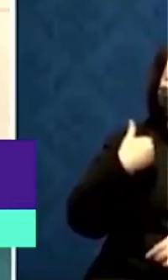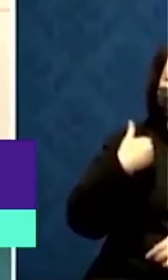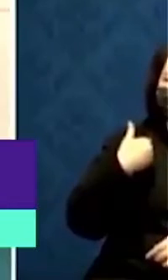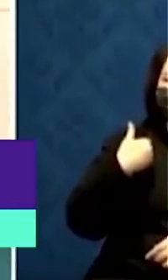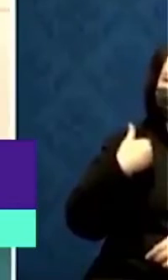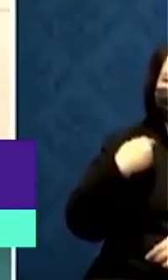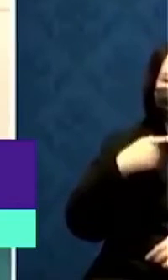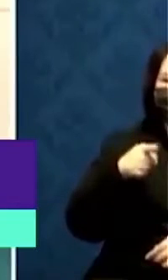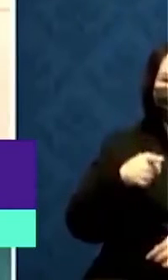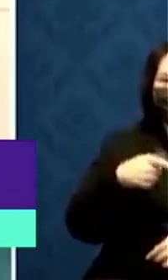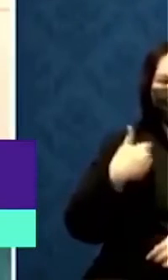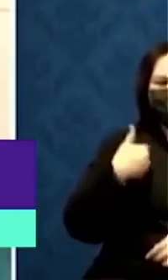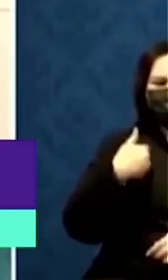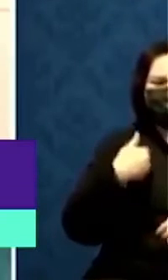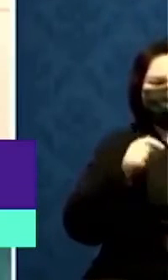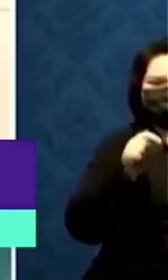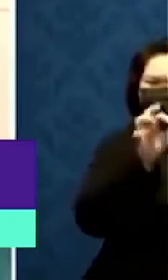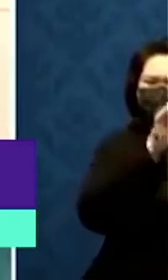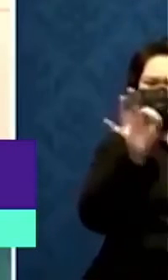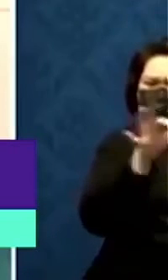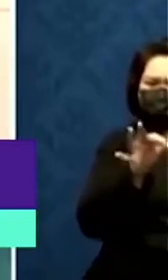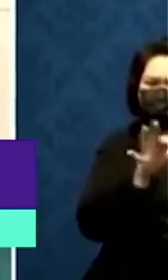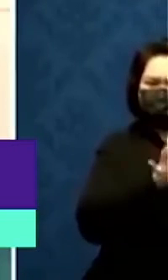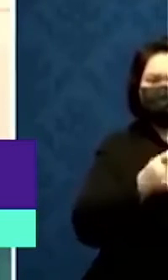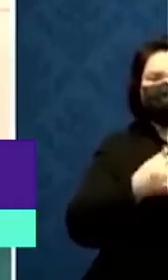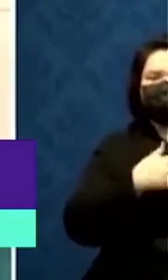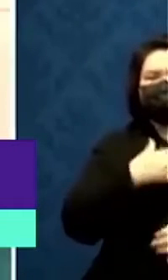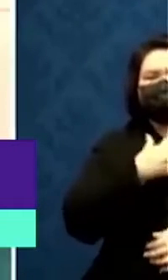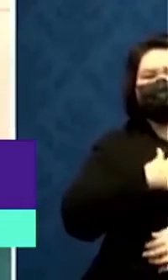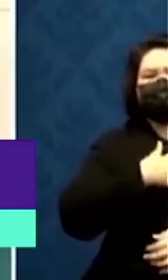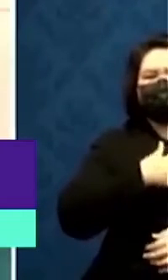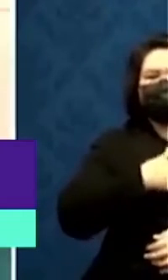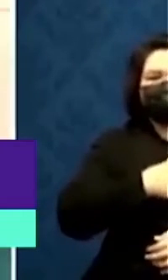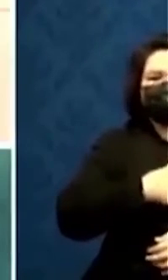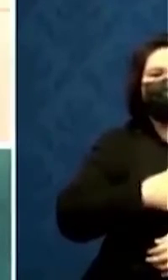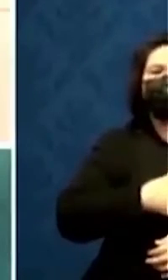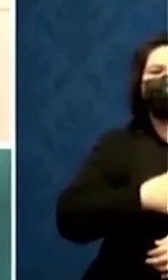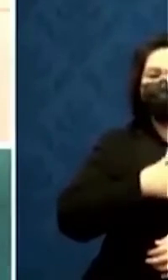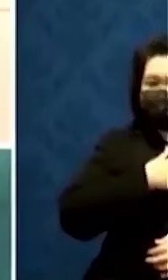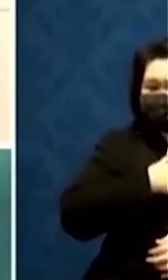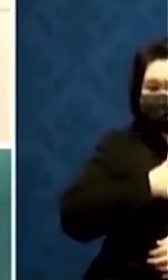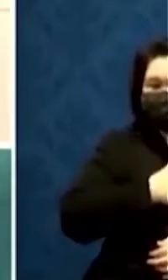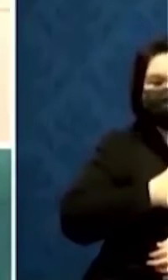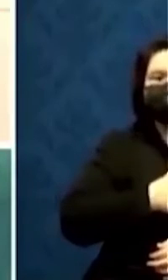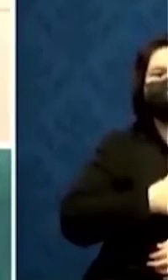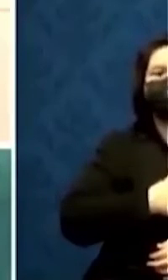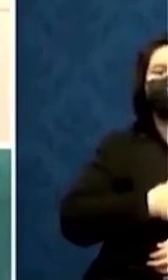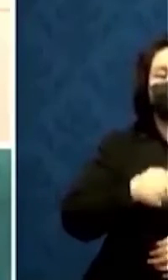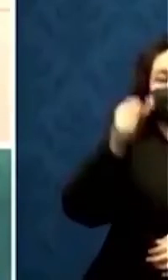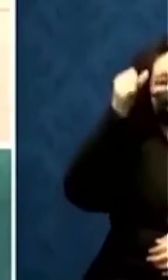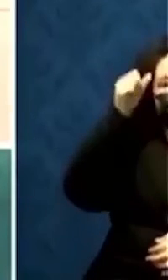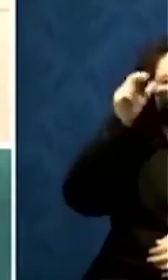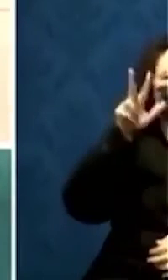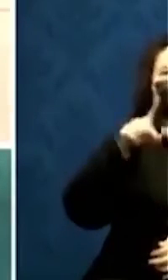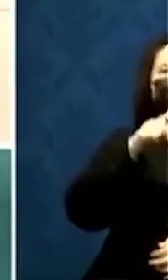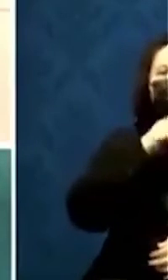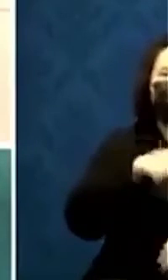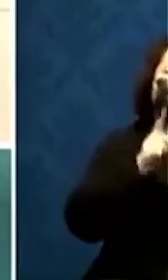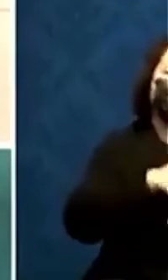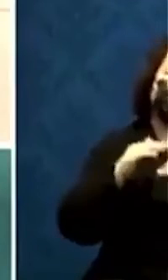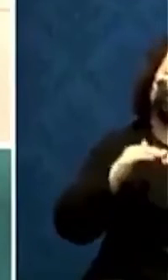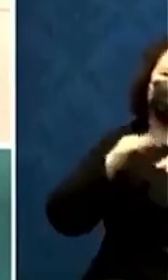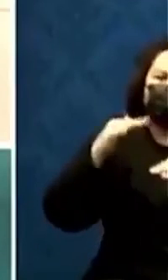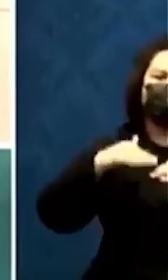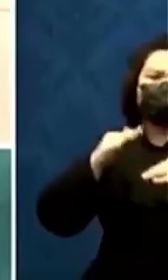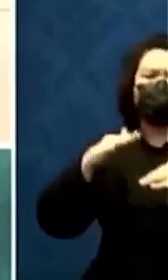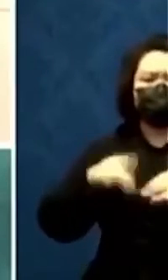ที่เขียนอะไรกันออกมาเนี่ยจริงผมก็พยายามที่จะระงับอารมณ์ของผมเต็มที่อยู่แล้วนะคือพูดจากันมา3วันท่านก็บอกใช้เวลามากเกินไปรัฐบาล